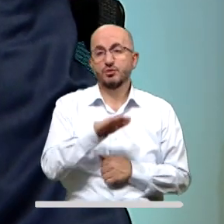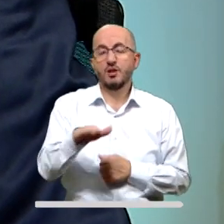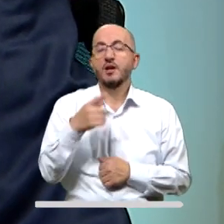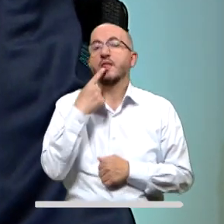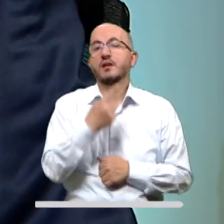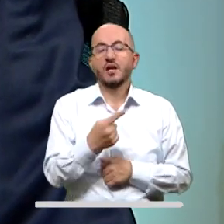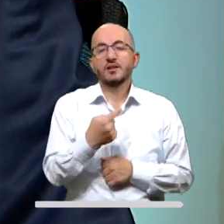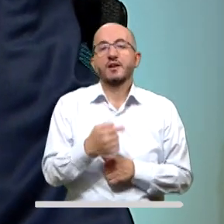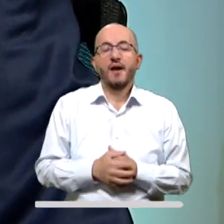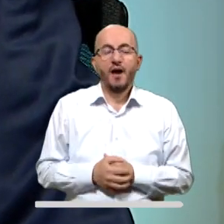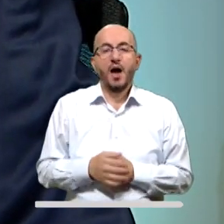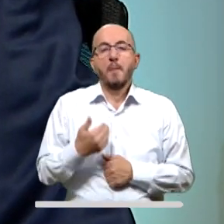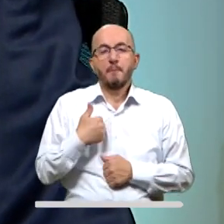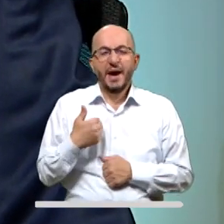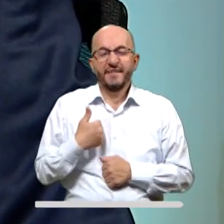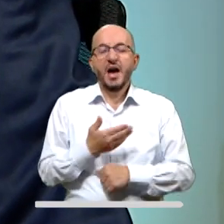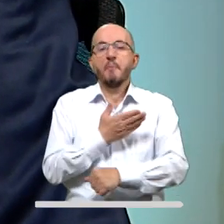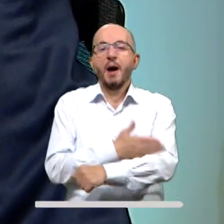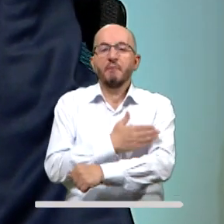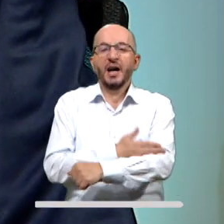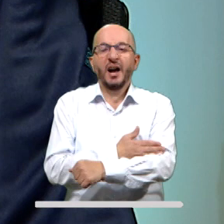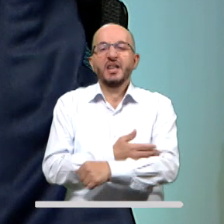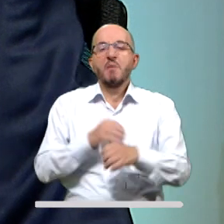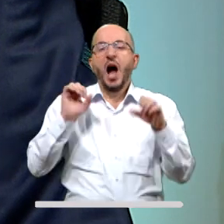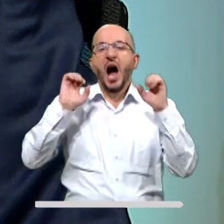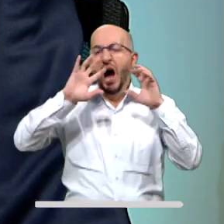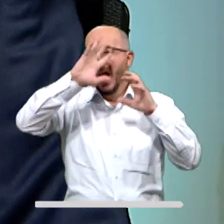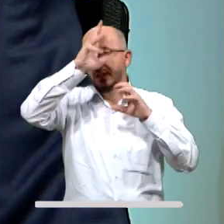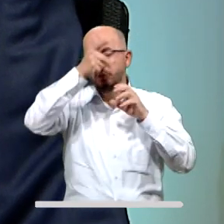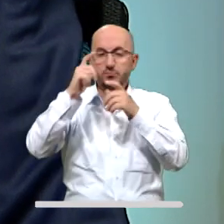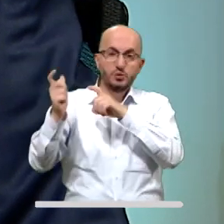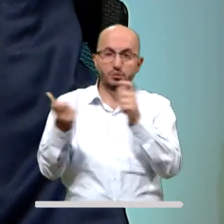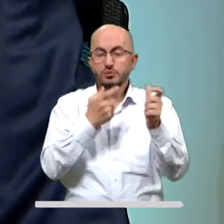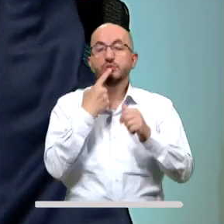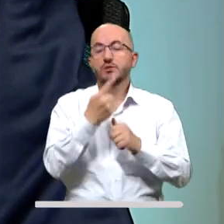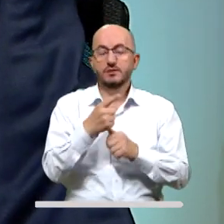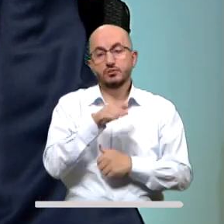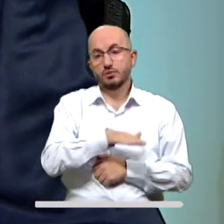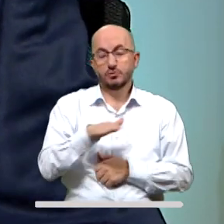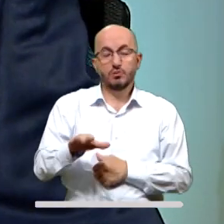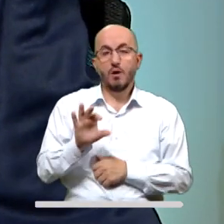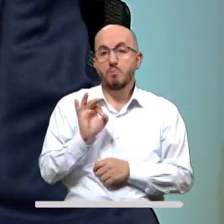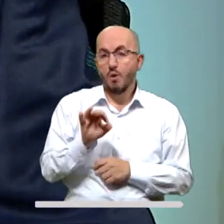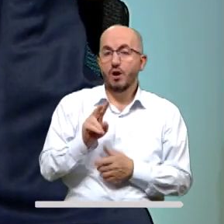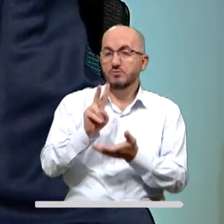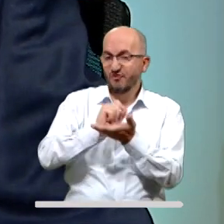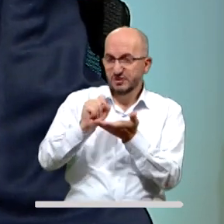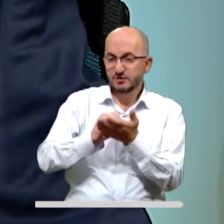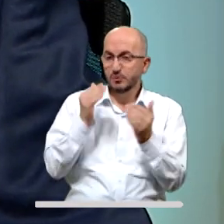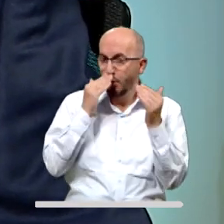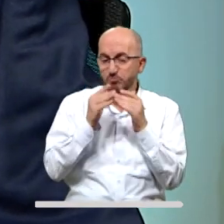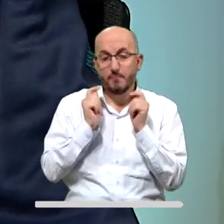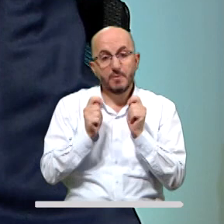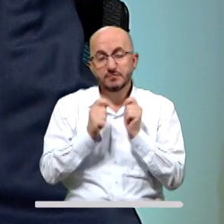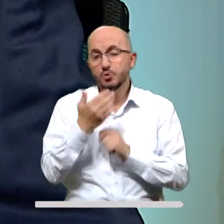ki, ya beni memleketim olan Erzurum'a götürün dese, çocukları böyle bir vasiyete uyma zorunluluğu